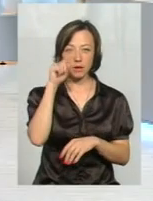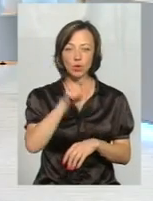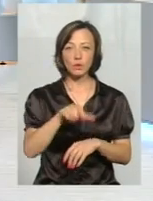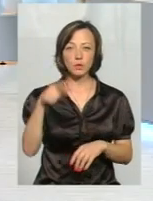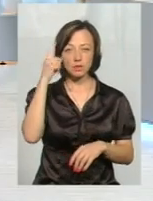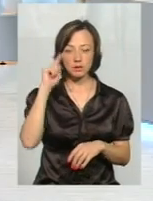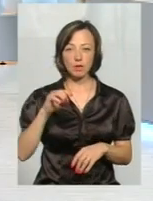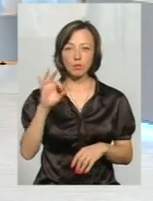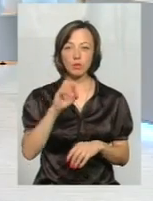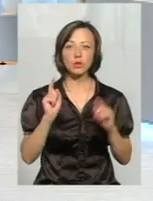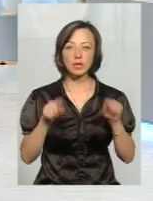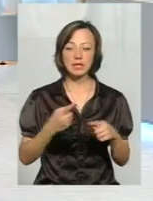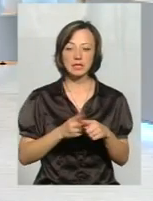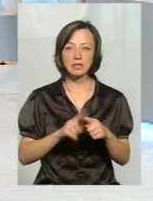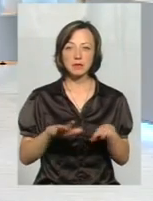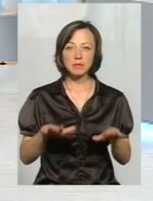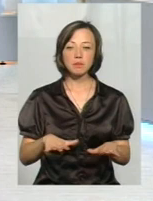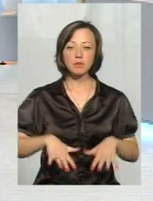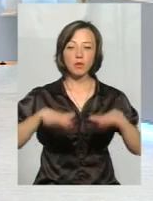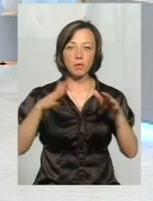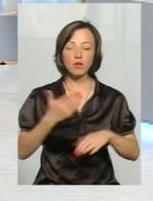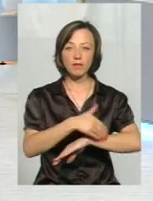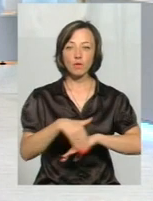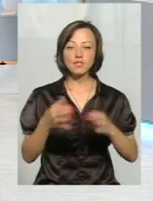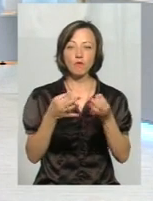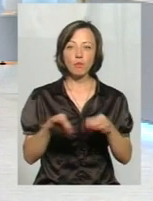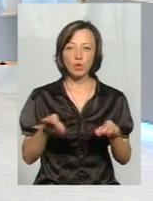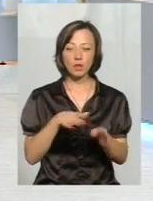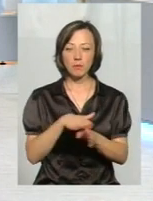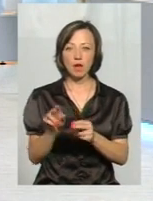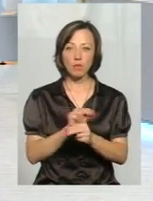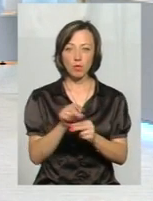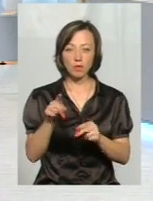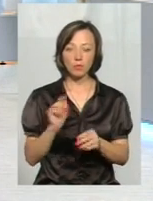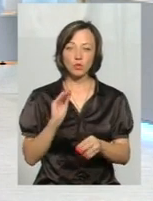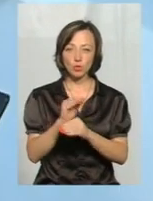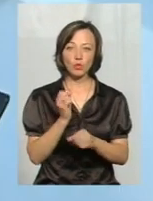знають, мешканці, про те, що та ділянка підтоплюється. Якщо на Свободі, от зараз ми робимо капітальний ремонт, ми там ще